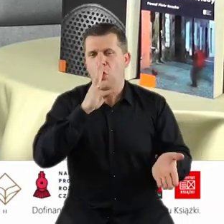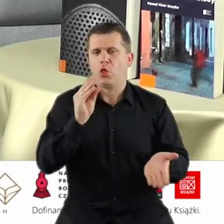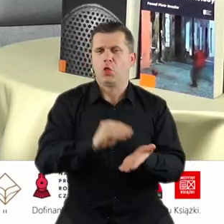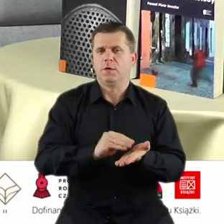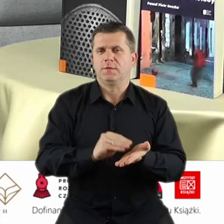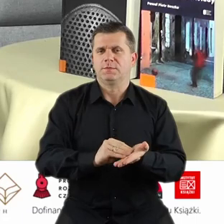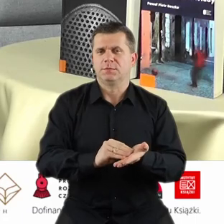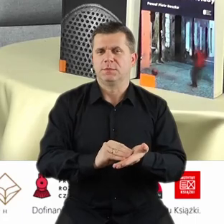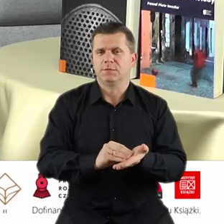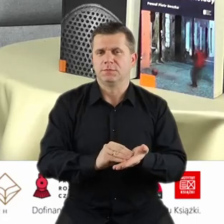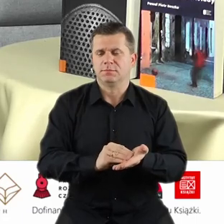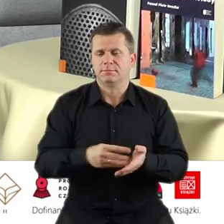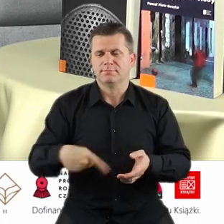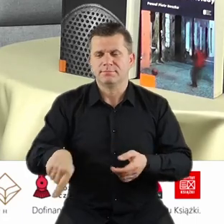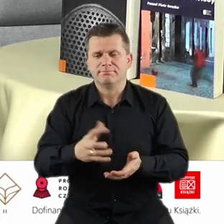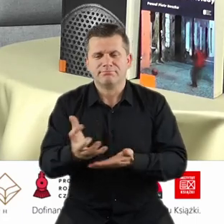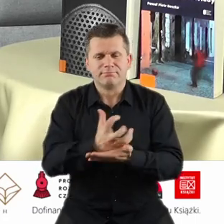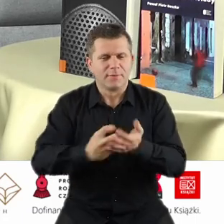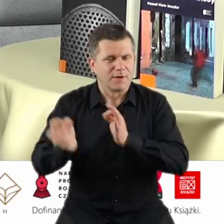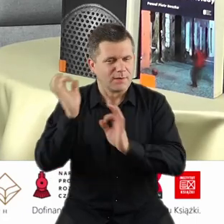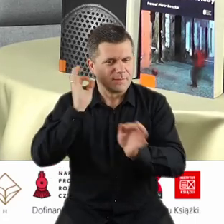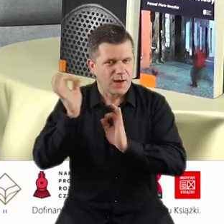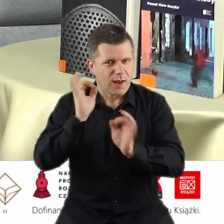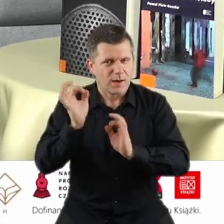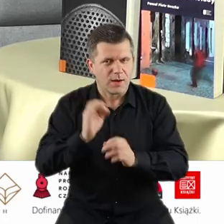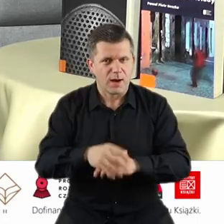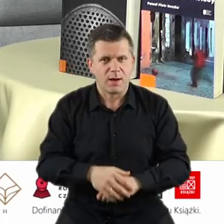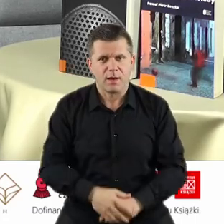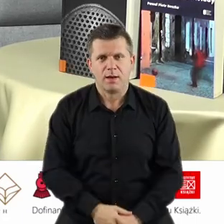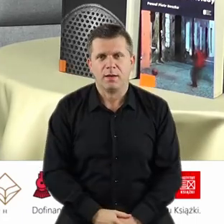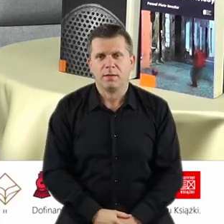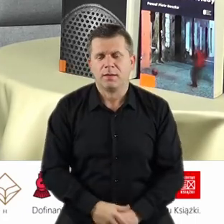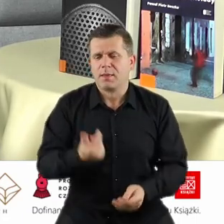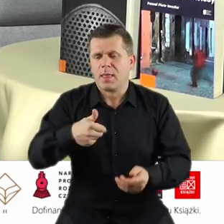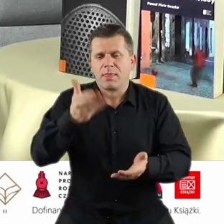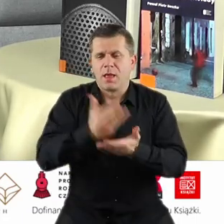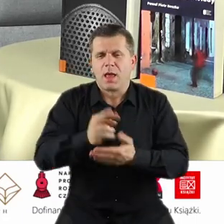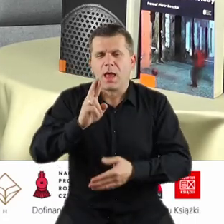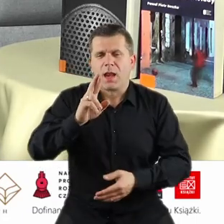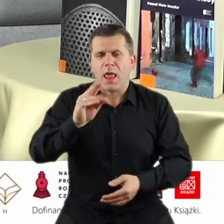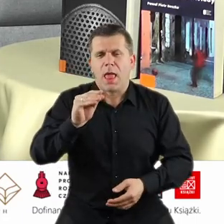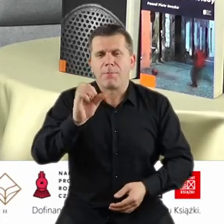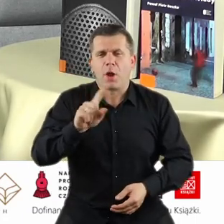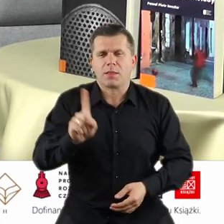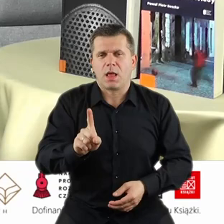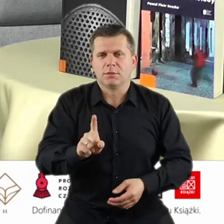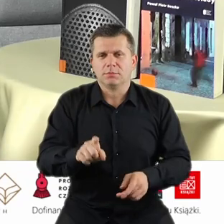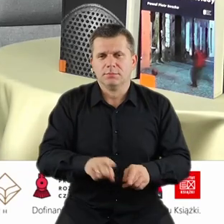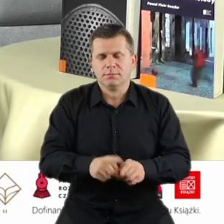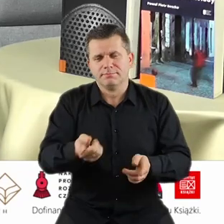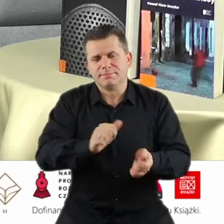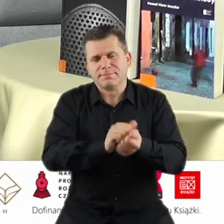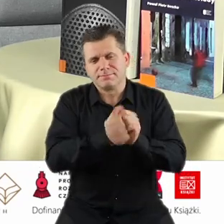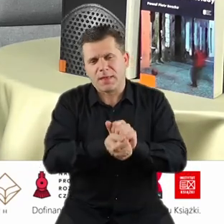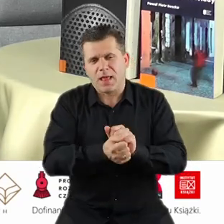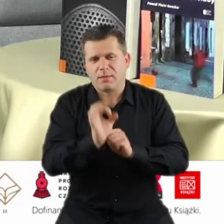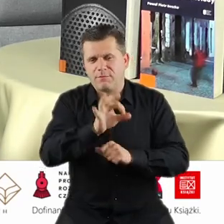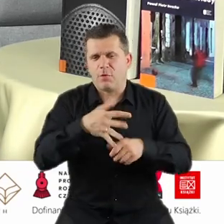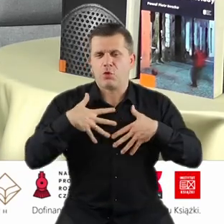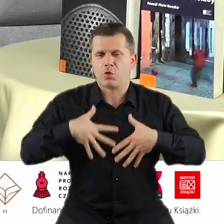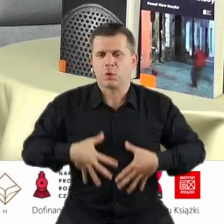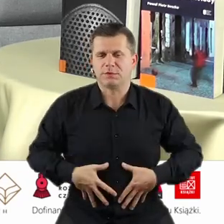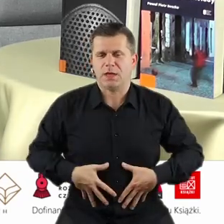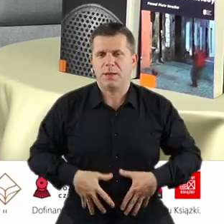swoich doświadczeniach. Jakby reportaż też ze względu na taką, zresztą nie tylko reportaż, wielu dziennikarzy zmienia tożsamość